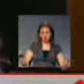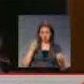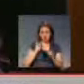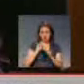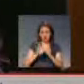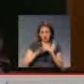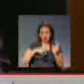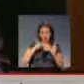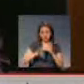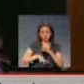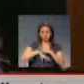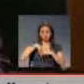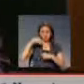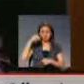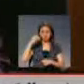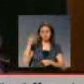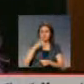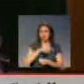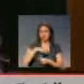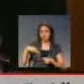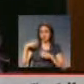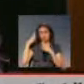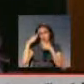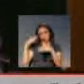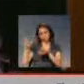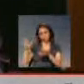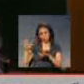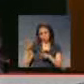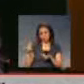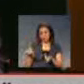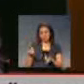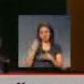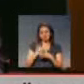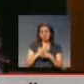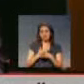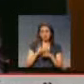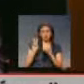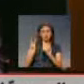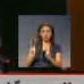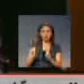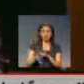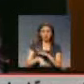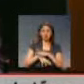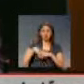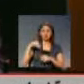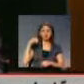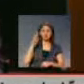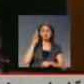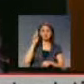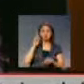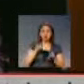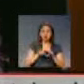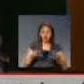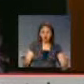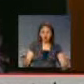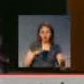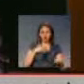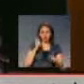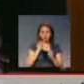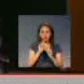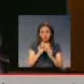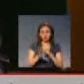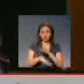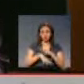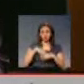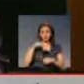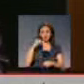لكن محدش عبرهم ولا استجاب لهم، ومش عارفين السبب في تعطل مشروع الصرف الصحي لغاية دلوقتي. وكان لينا لقاء